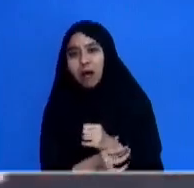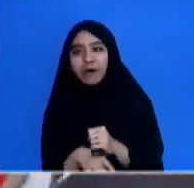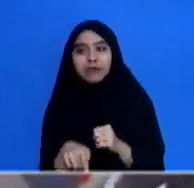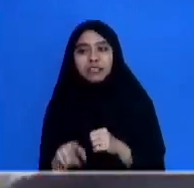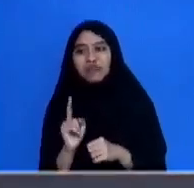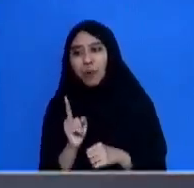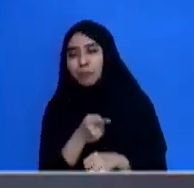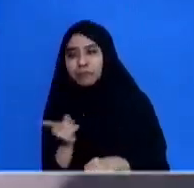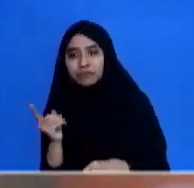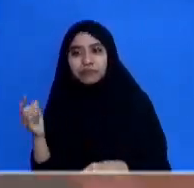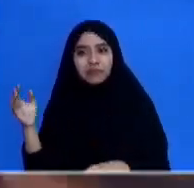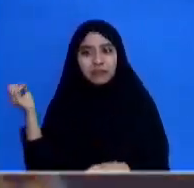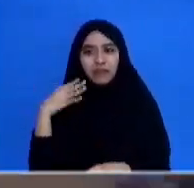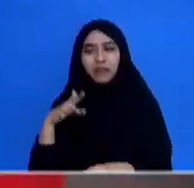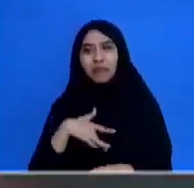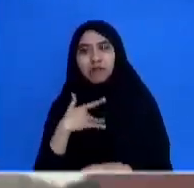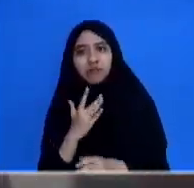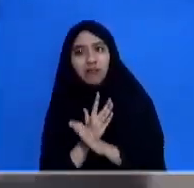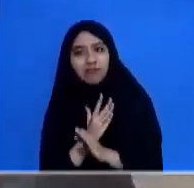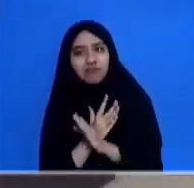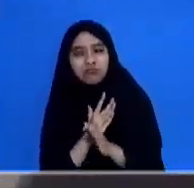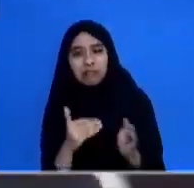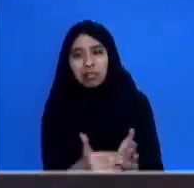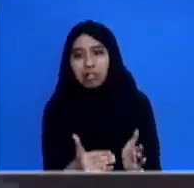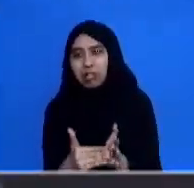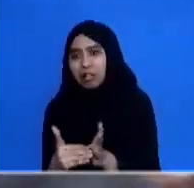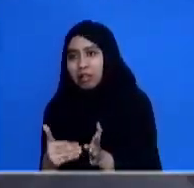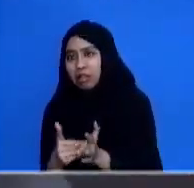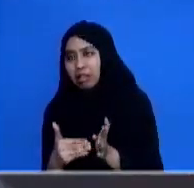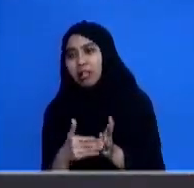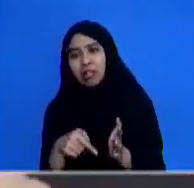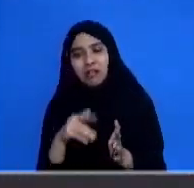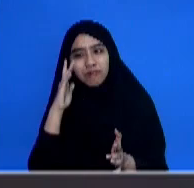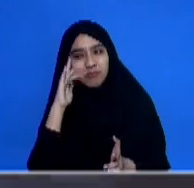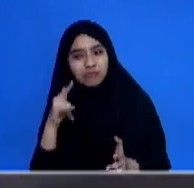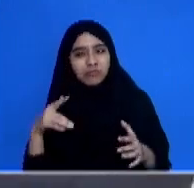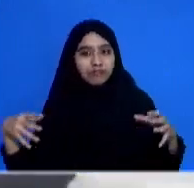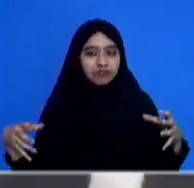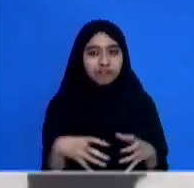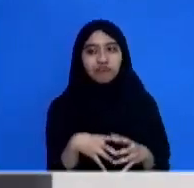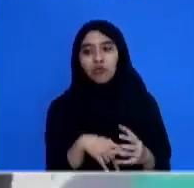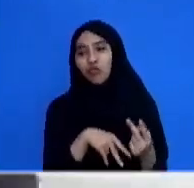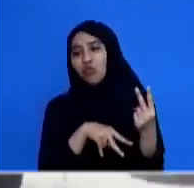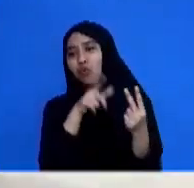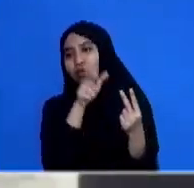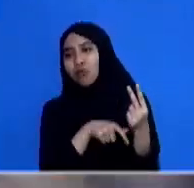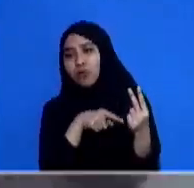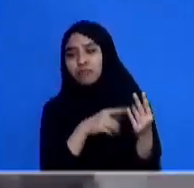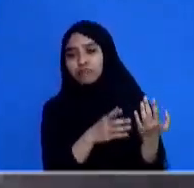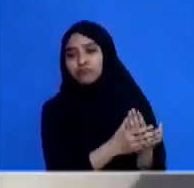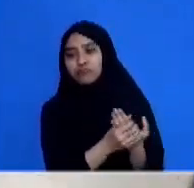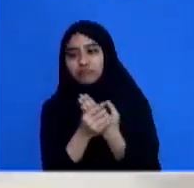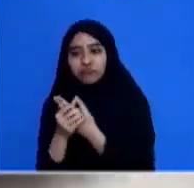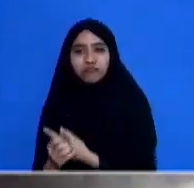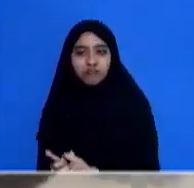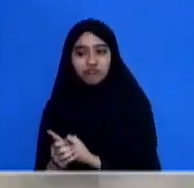dianggap menghalang-halangi proses eksekusi pengosongan, Kepolisian Resor Kota Magelang mengamankan dua orang dari pihak tergugat.